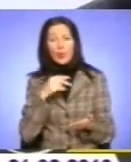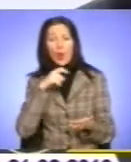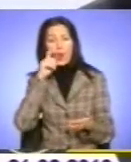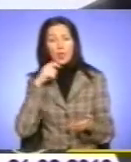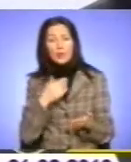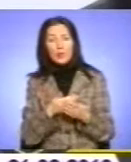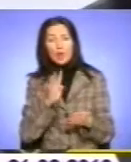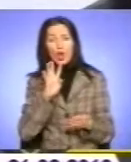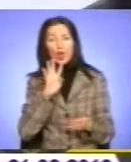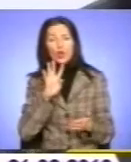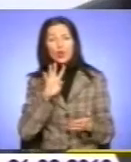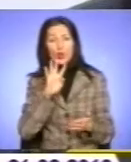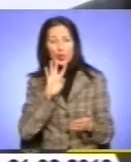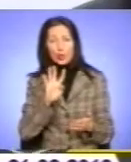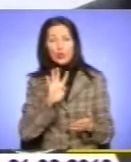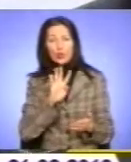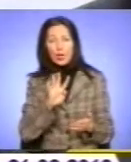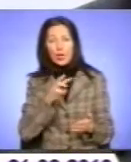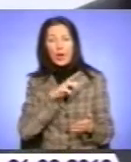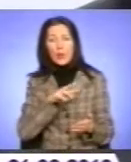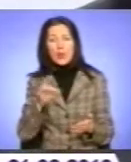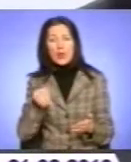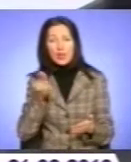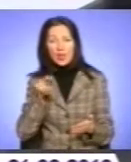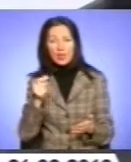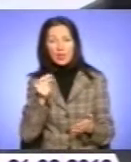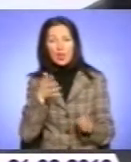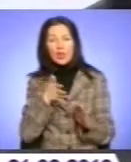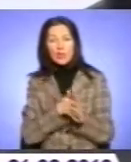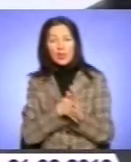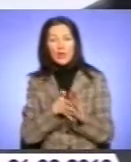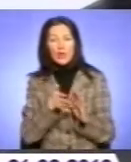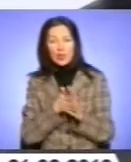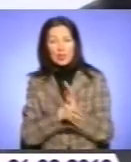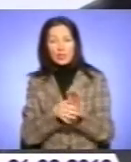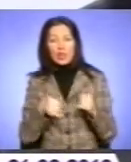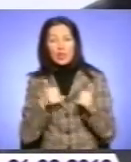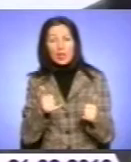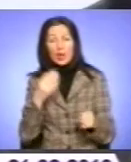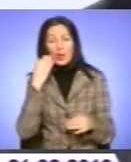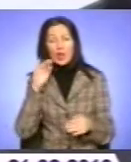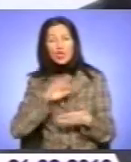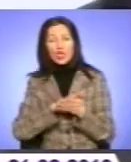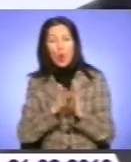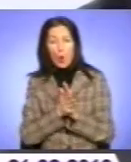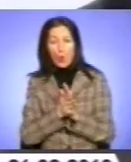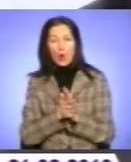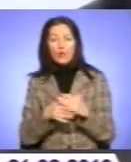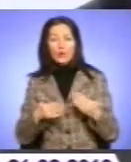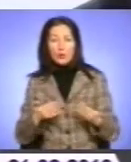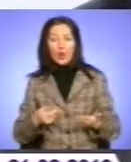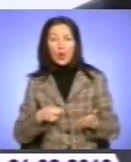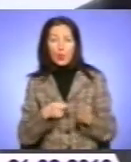мільярдів грошей виділити на установи виконання покарання, слідчі ізолятори, виховні колонії для того з цілю покращення умов